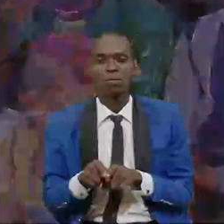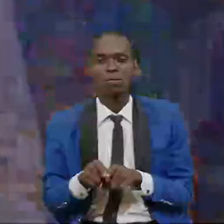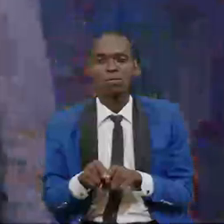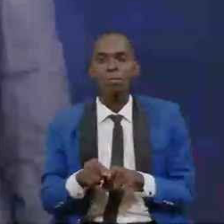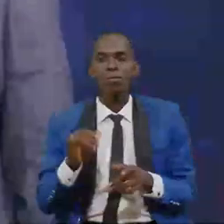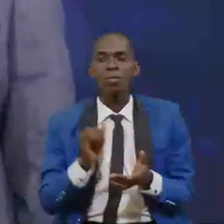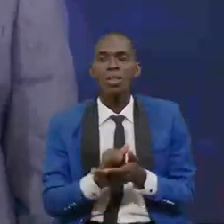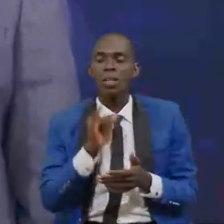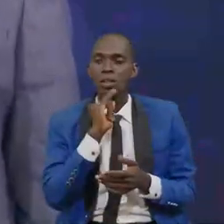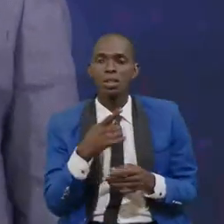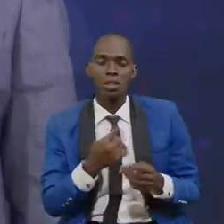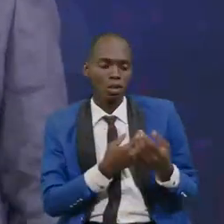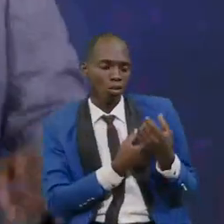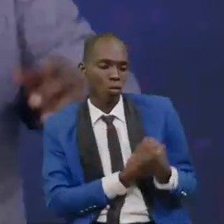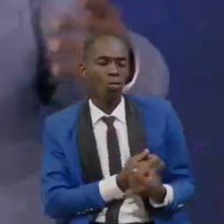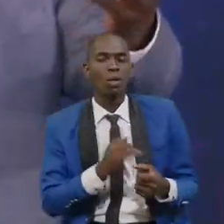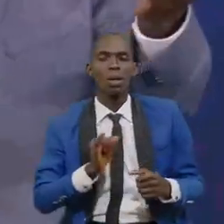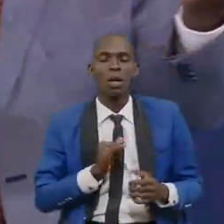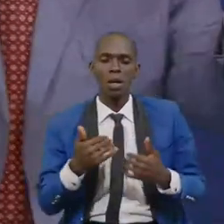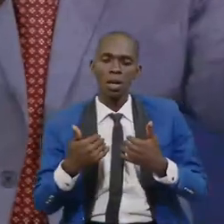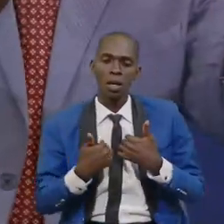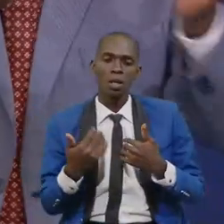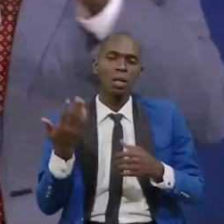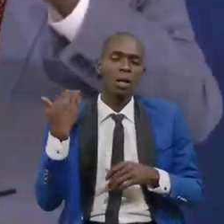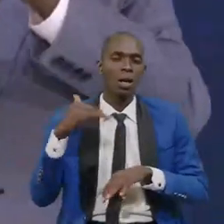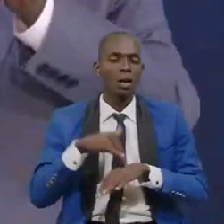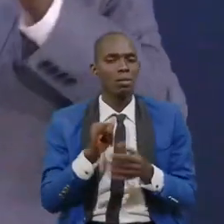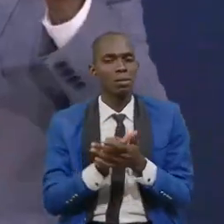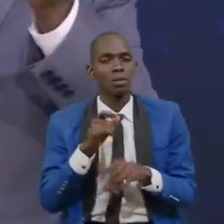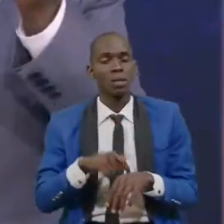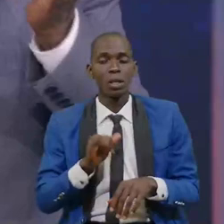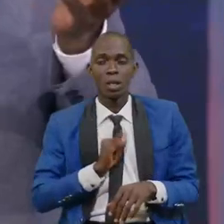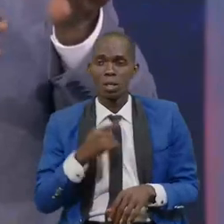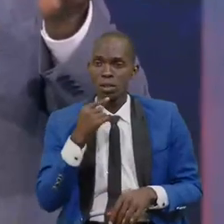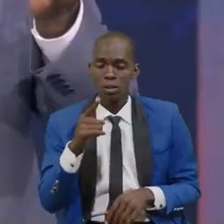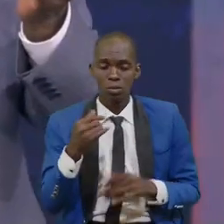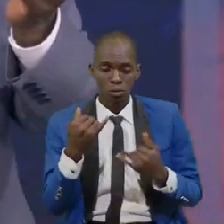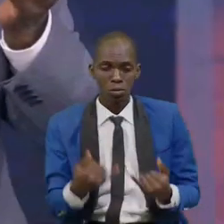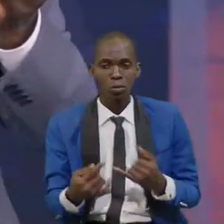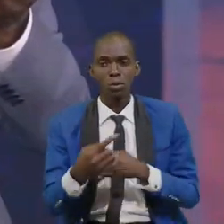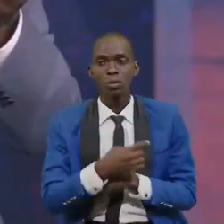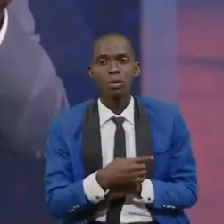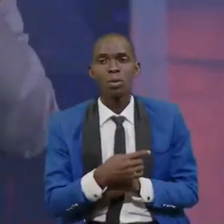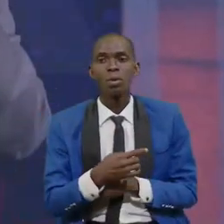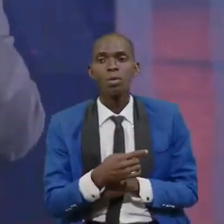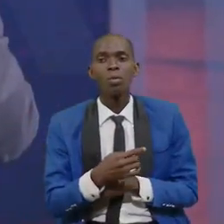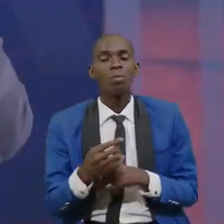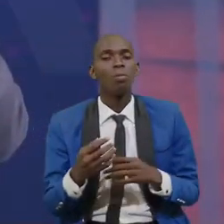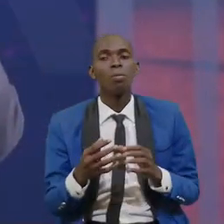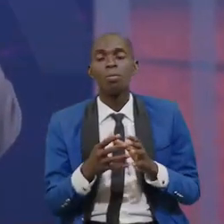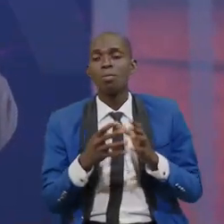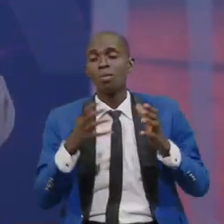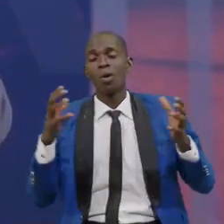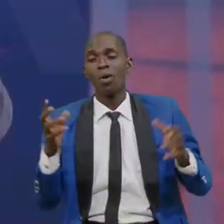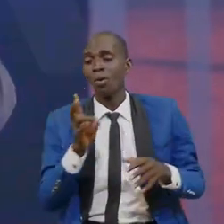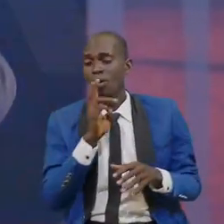Ça, c'est l'assurance que j'avais en son temps. Et je vous dis, aujourd'hui, beaucoup d'eau ont